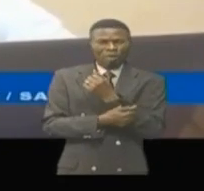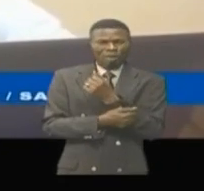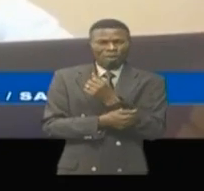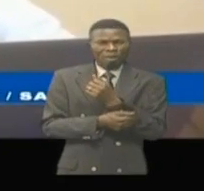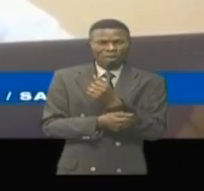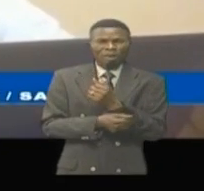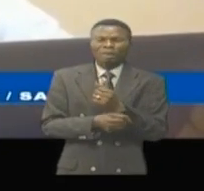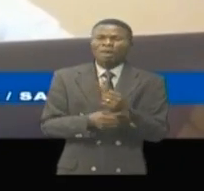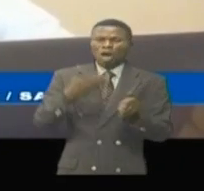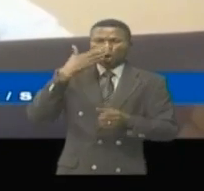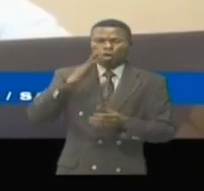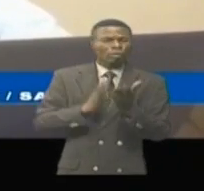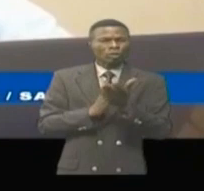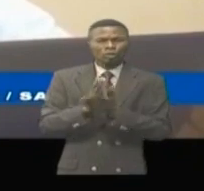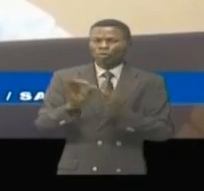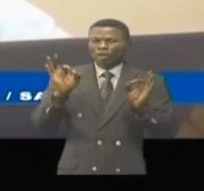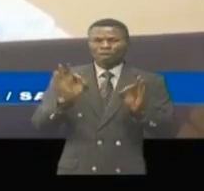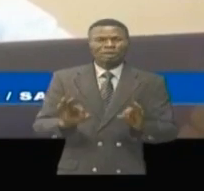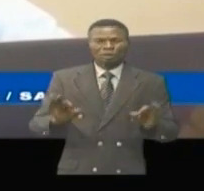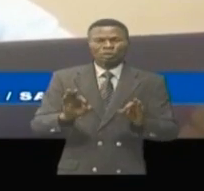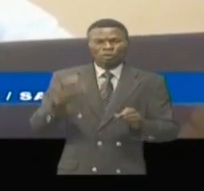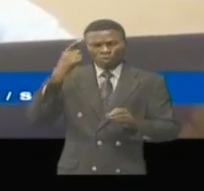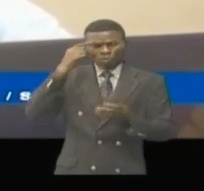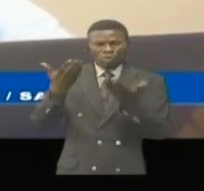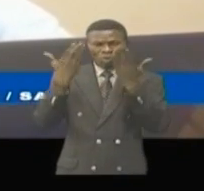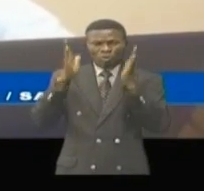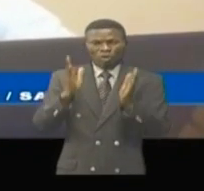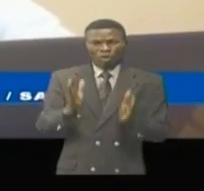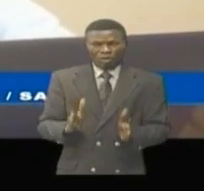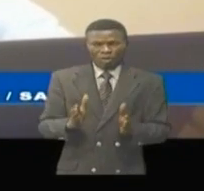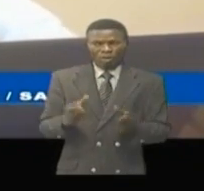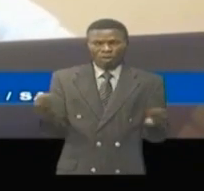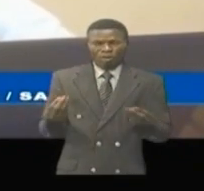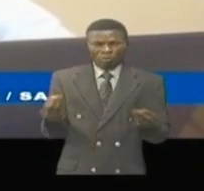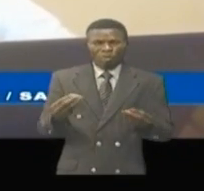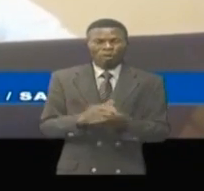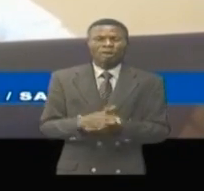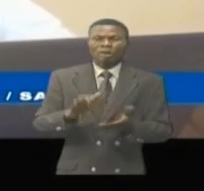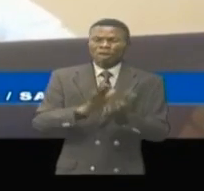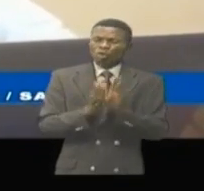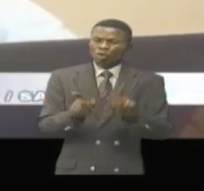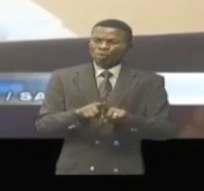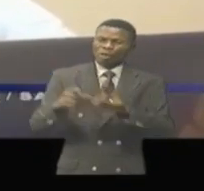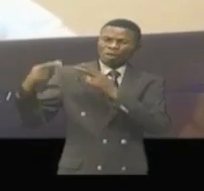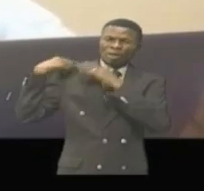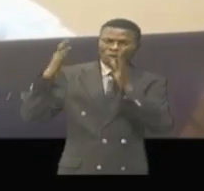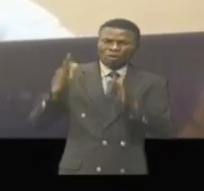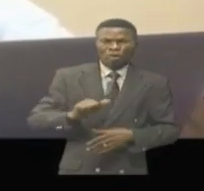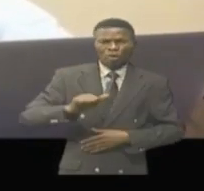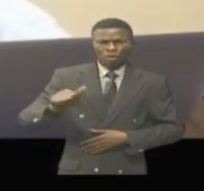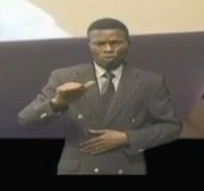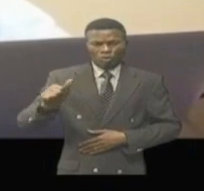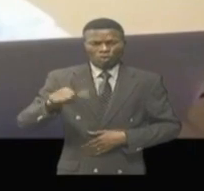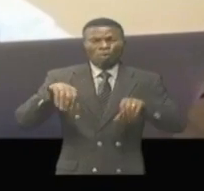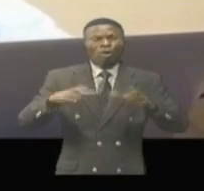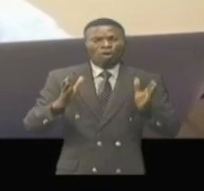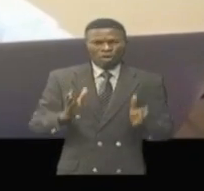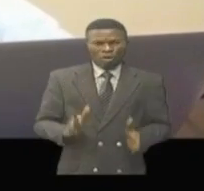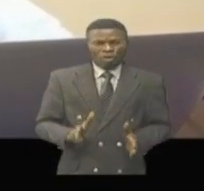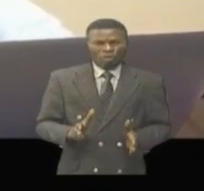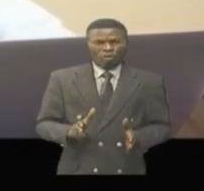viendra de nous-mêmes Congolais. Donc nous devrions prendre la responsabilité, nous-mêmes en tant que Congolais, de